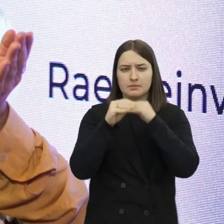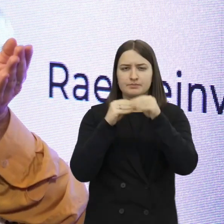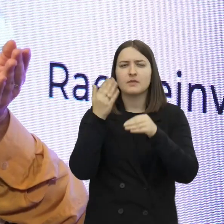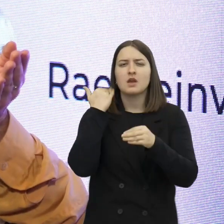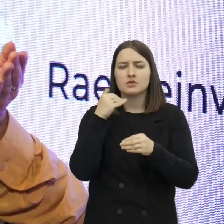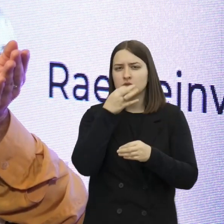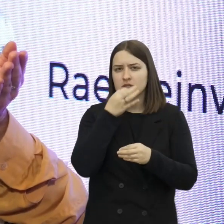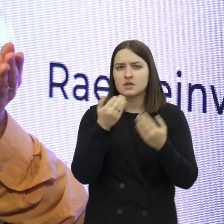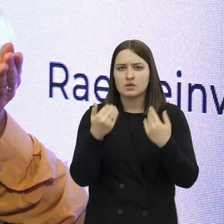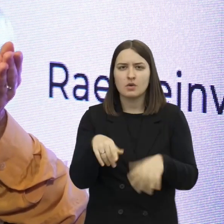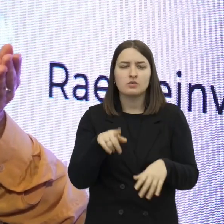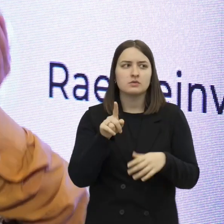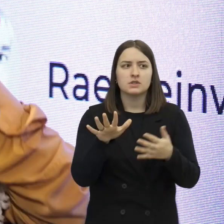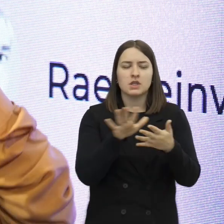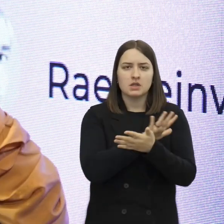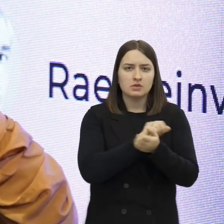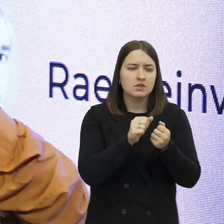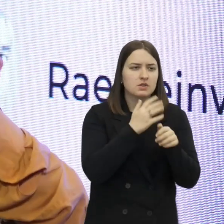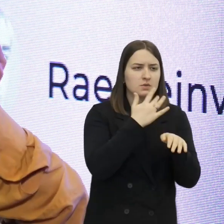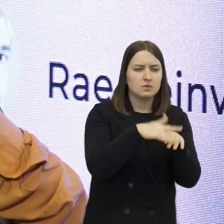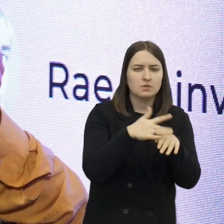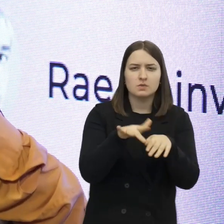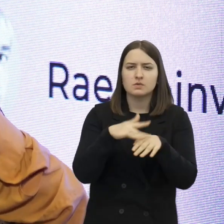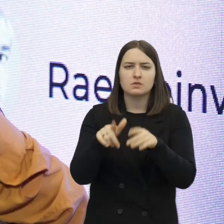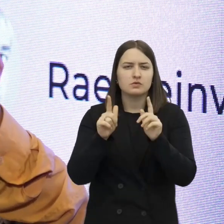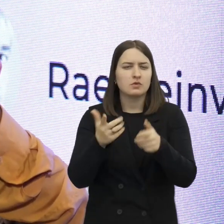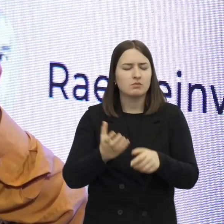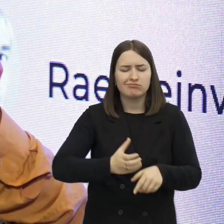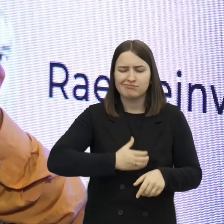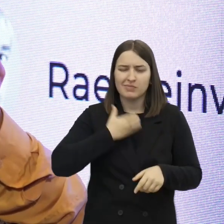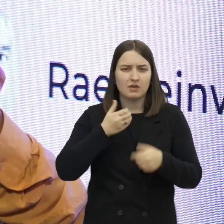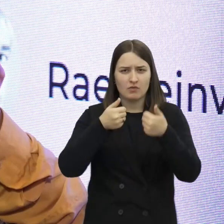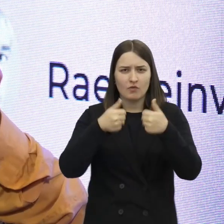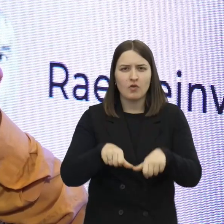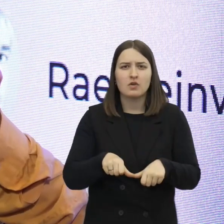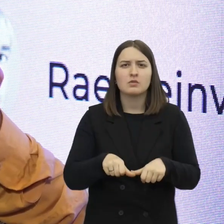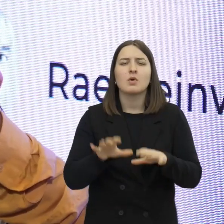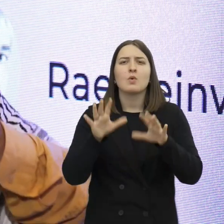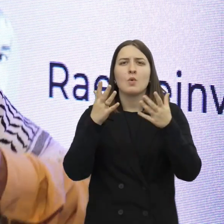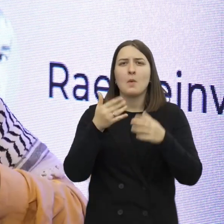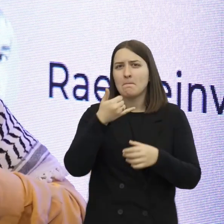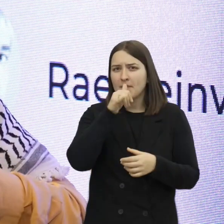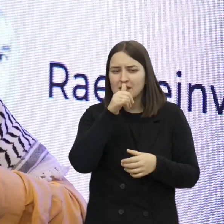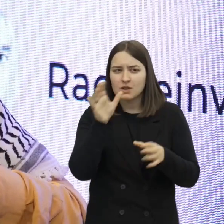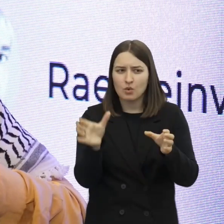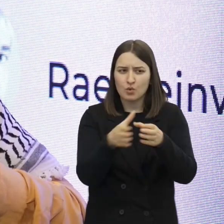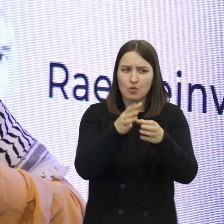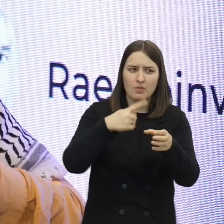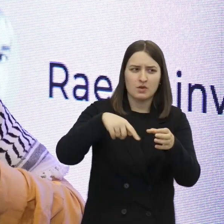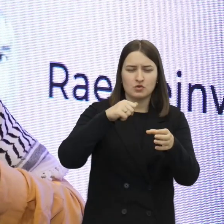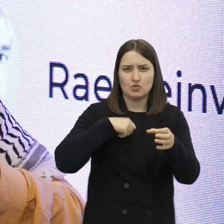pati baisiausia neapykantos išraiška, labai materiali, kai tiesiog bandoma išnaikinti visą žmonių grupę.